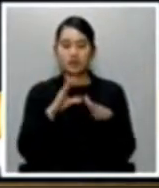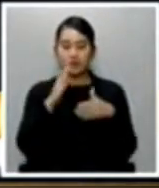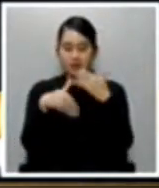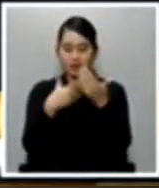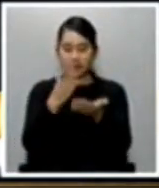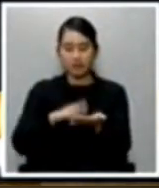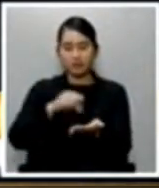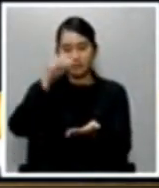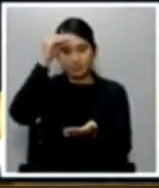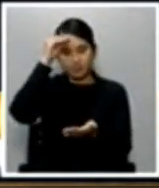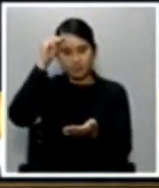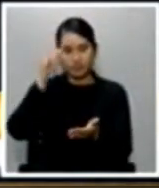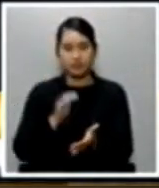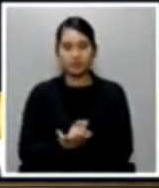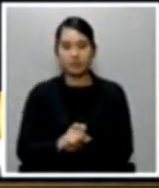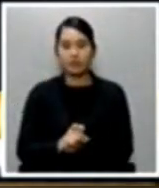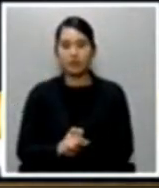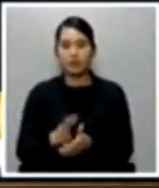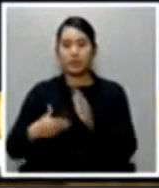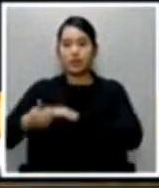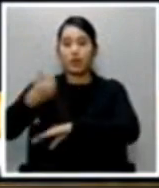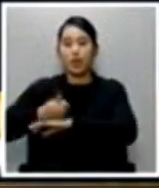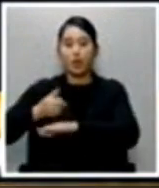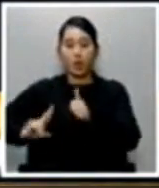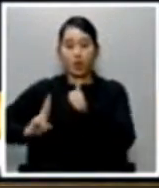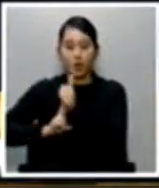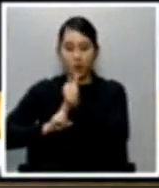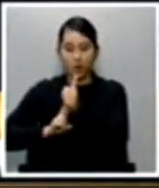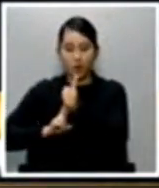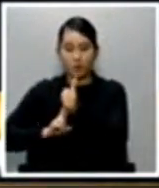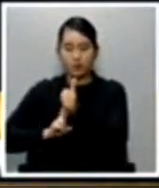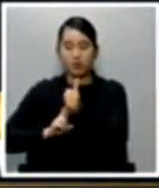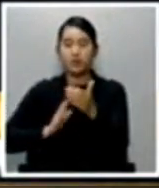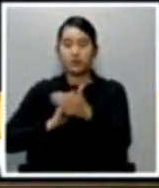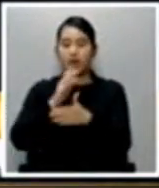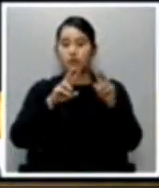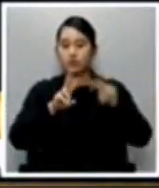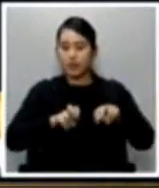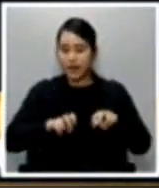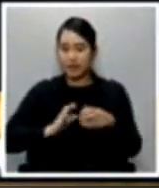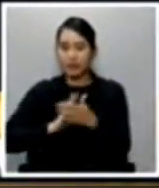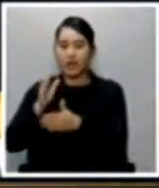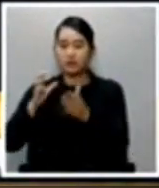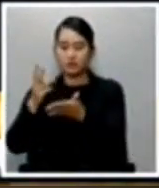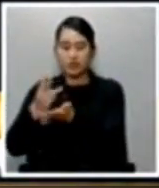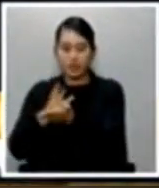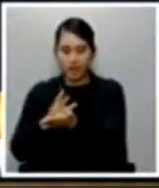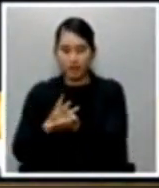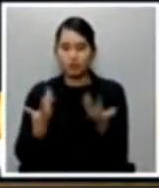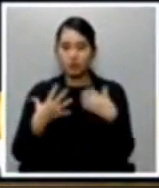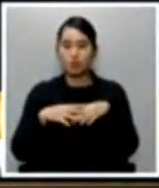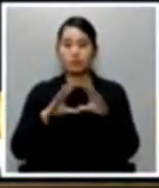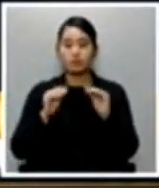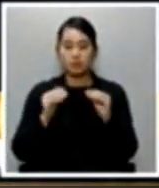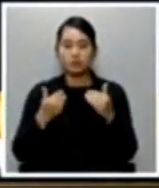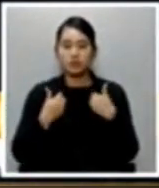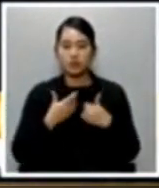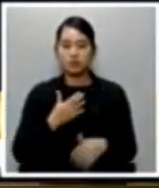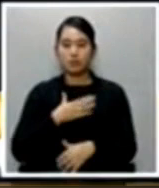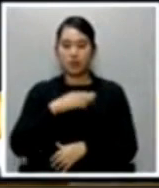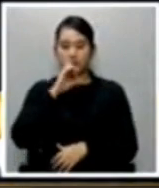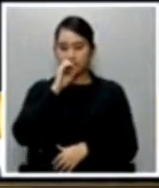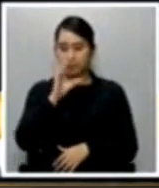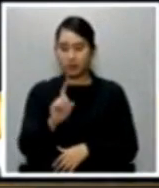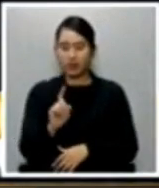านะครับเรื่องของรองอธิการบดีฝ่ายวิจัยแล้วก็รองอธิการบดีฝ่ายวิชาการนั้นก็ขอกราบเรียนอย่างนี้นะครับว่า